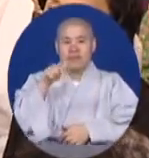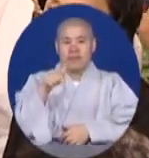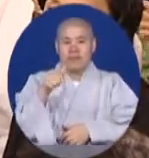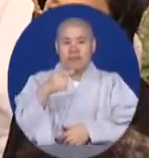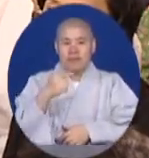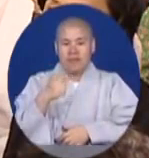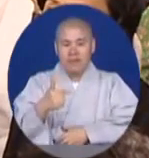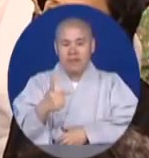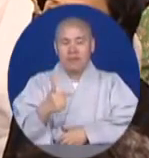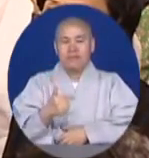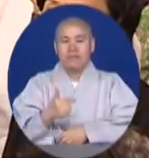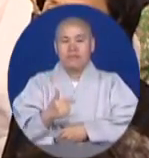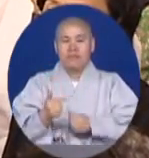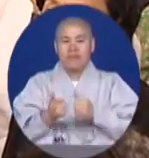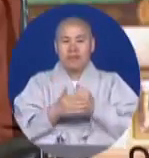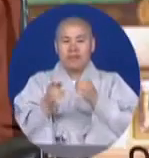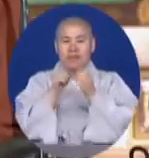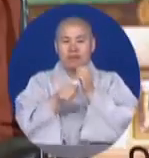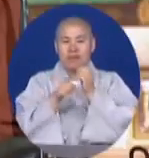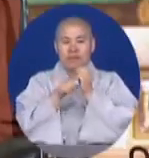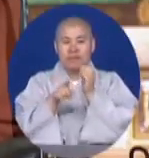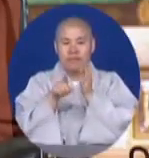그래서 불교에